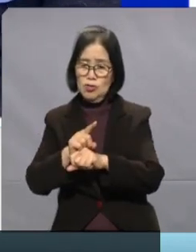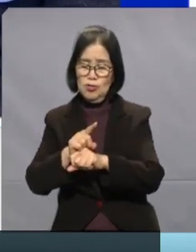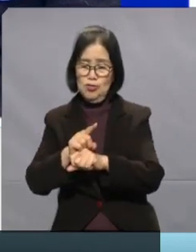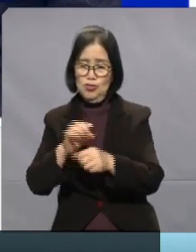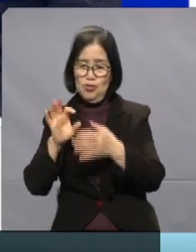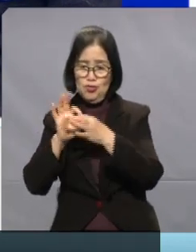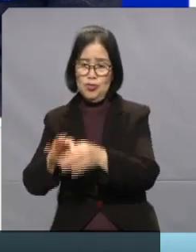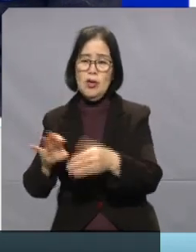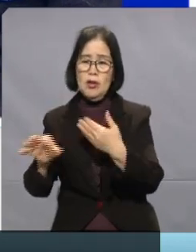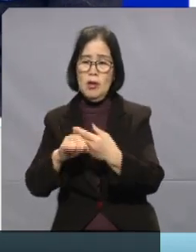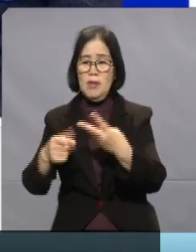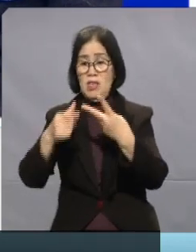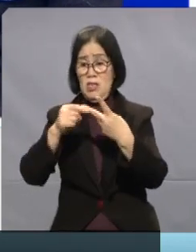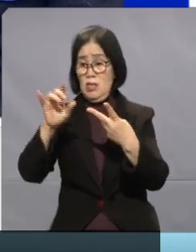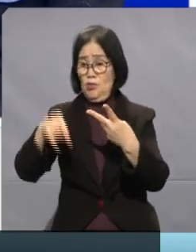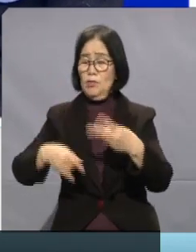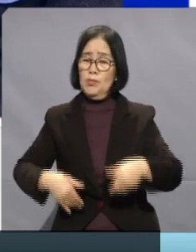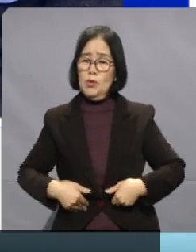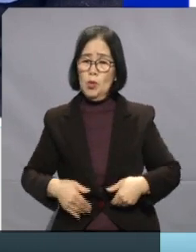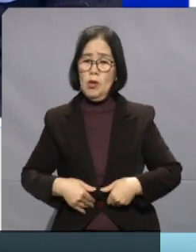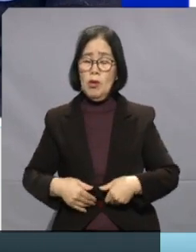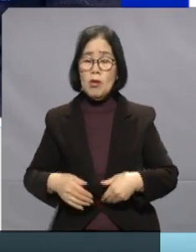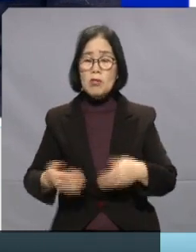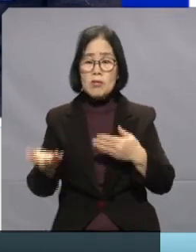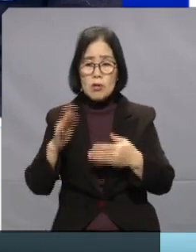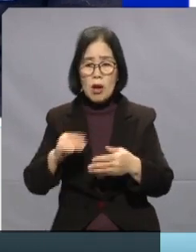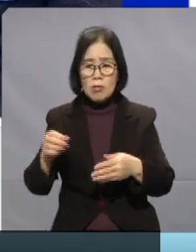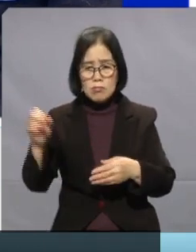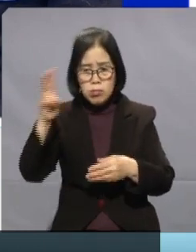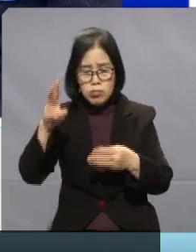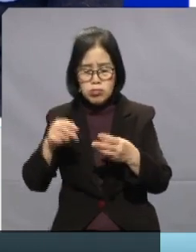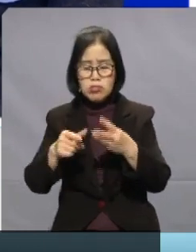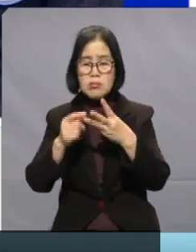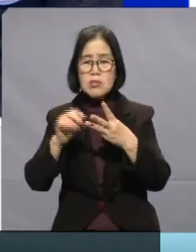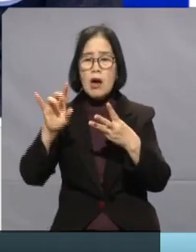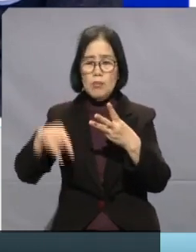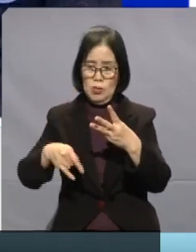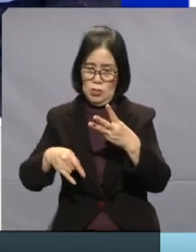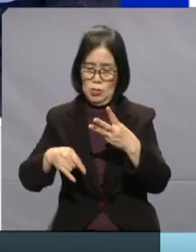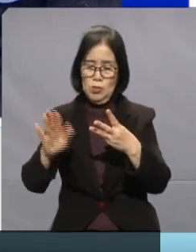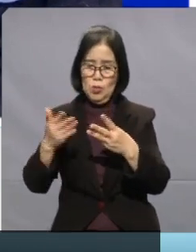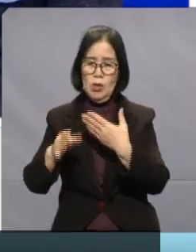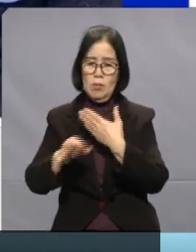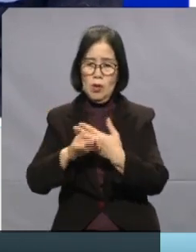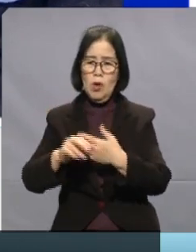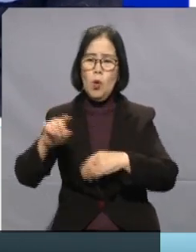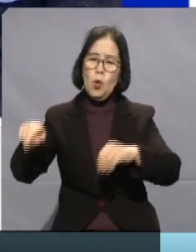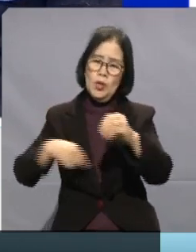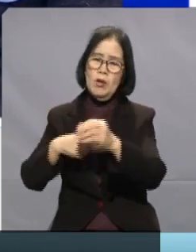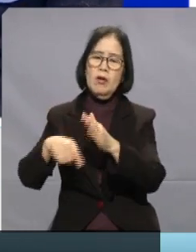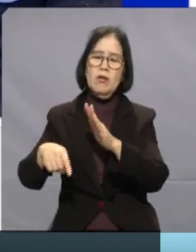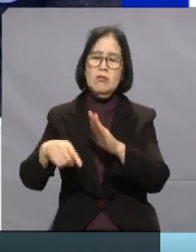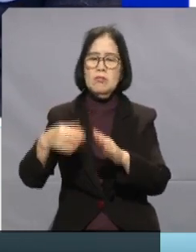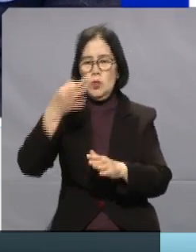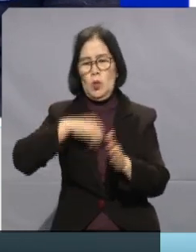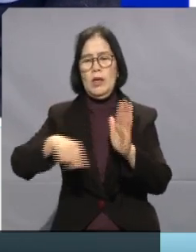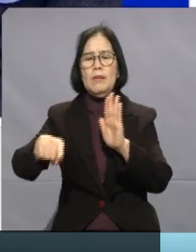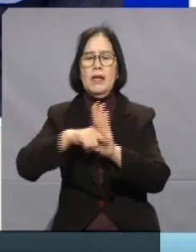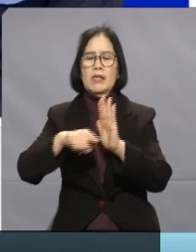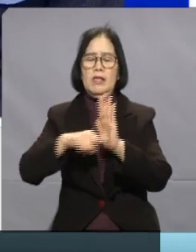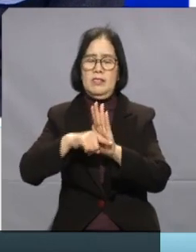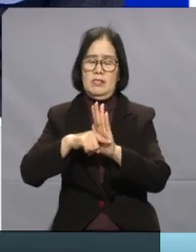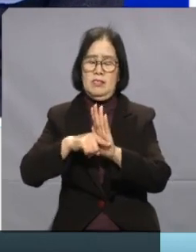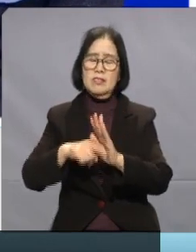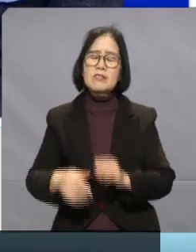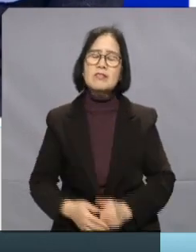되는데 이게 자칫하다가는 3등이 돼 버리면 본전도 못 찾고 오히려 마이너스 효과가 더 커진다 좀